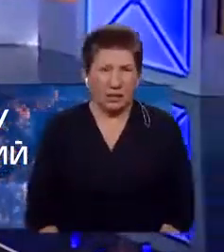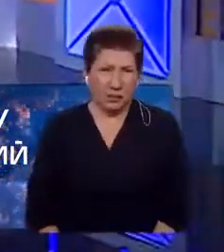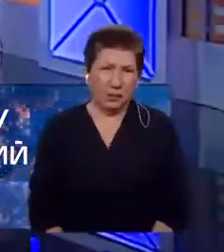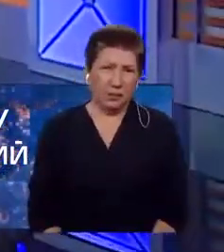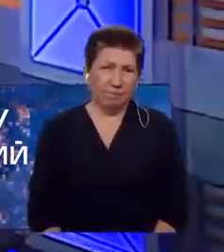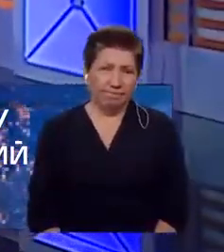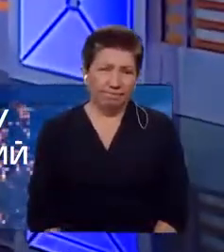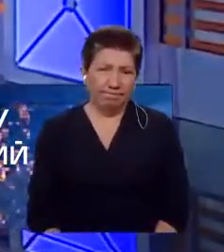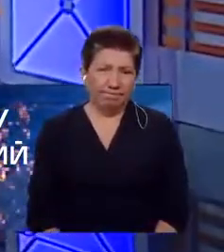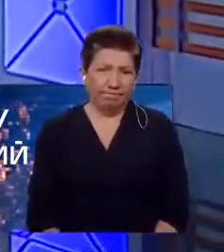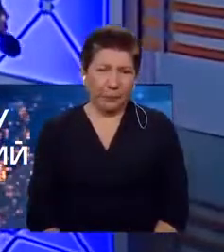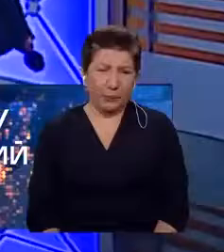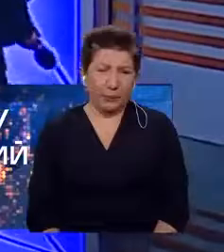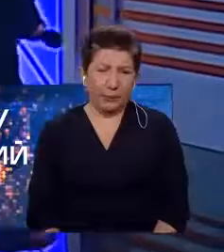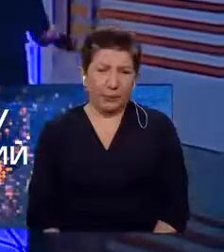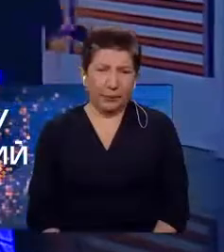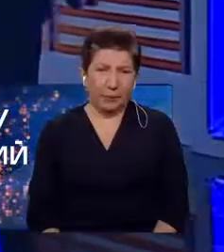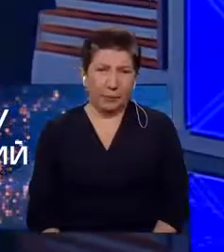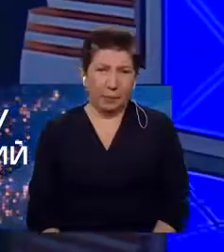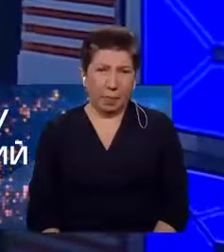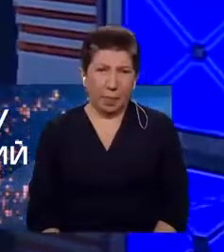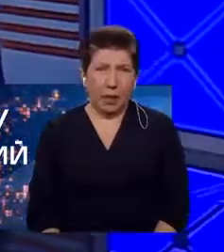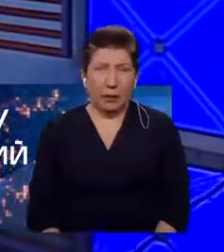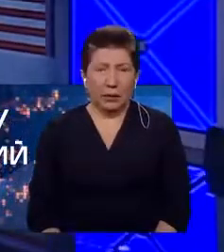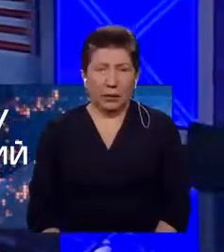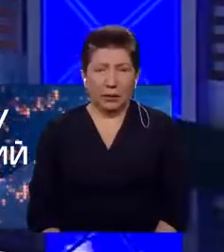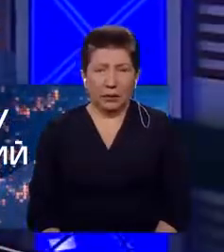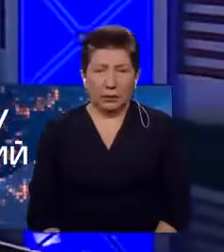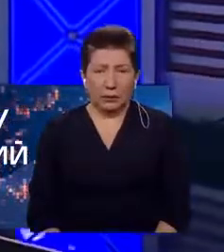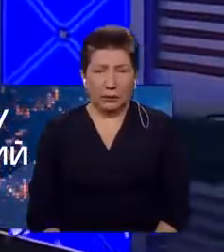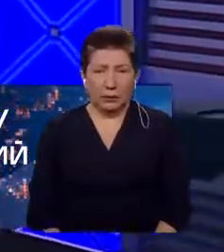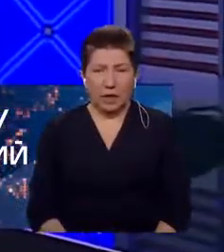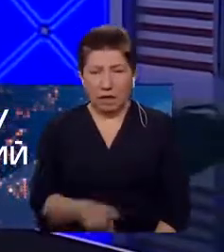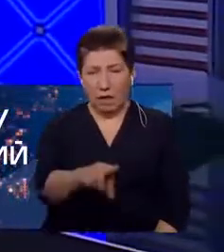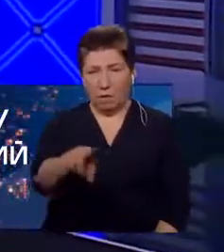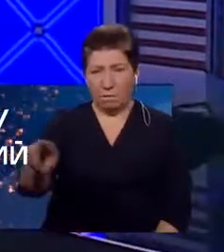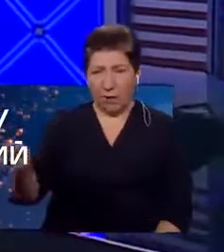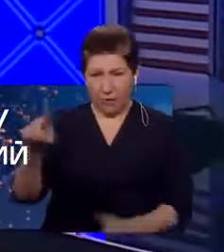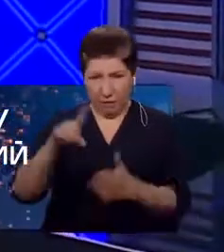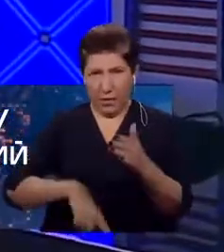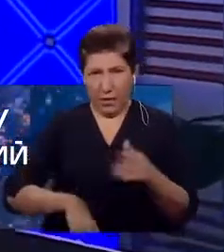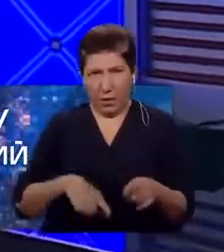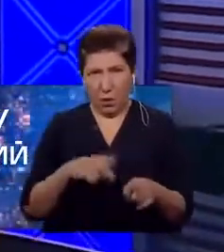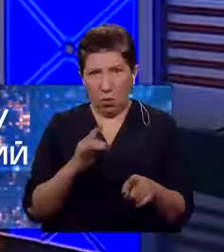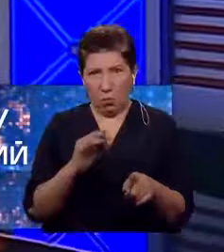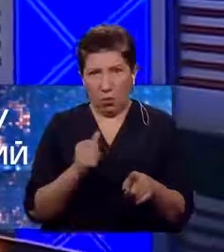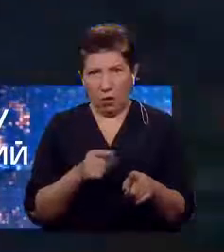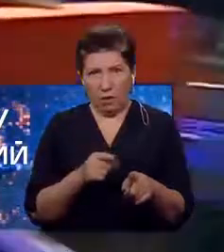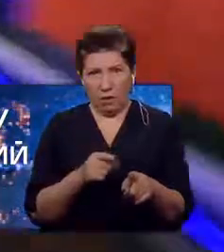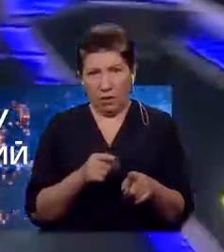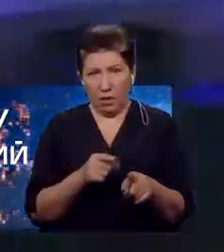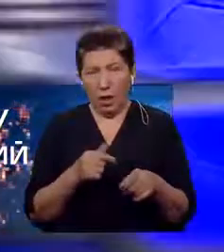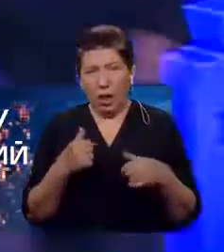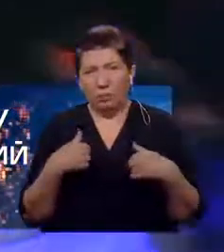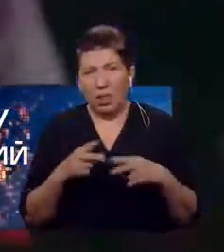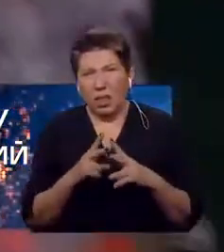належить. Цей газ, який вам Господь Бог дав. Скажіть, як будь ласка, воду ви вірите дав, пану Коболєву? Як дав, я тримаю. Ви любите... Ми вже нікому